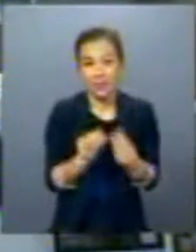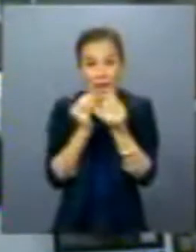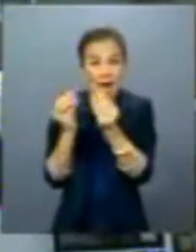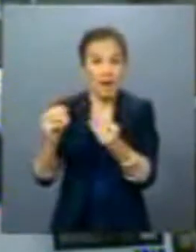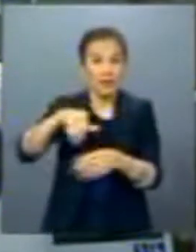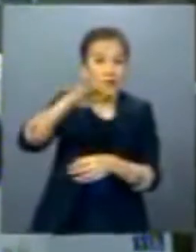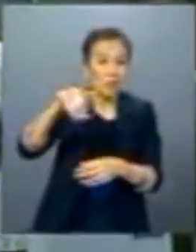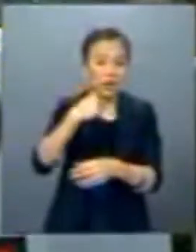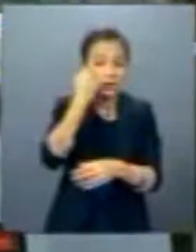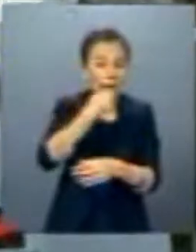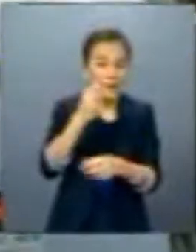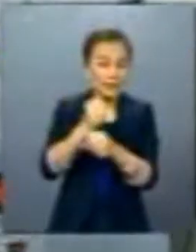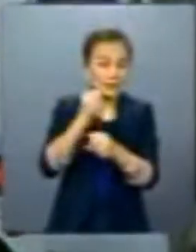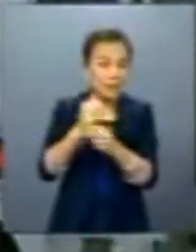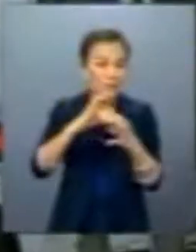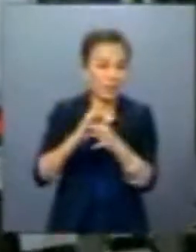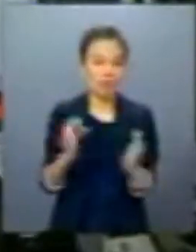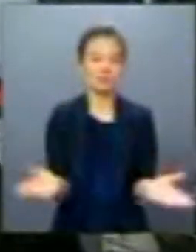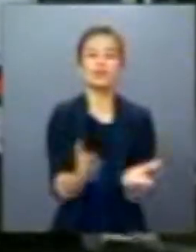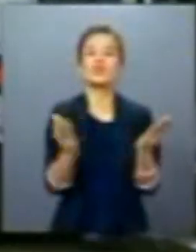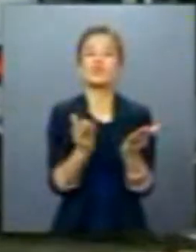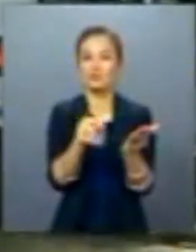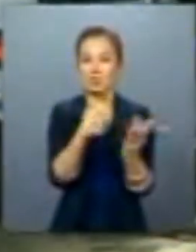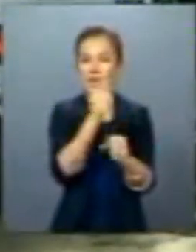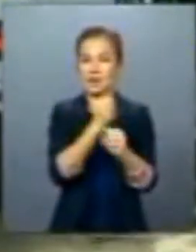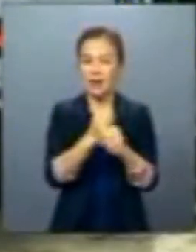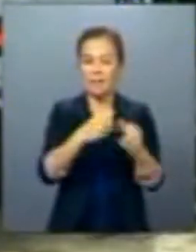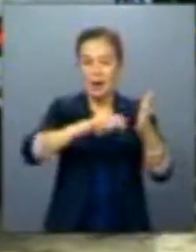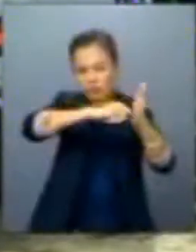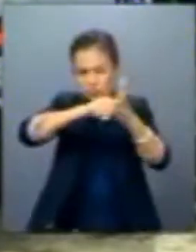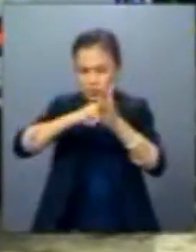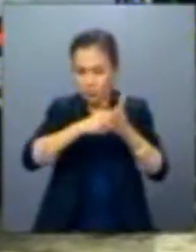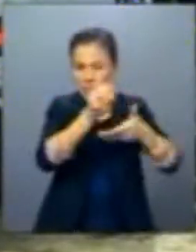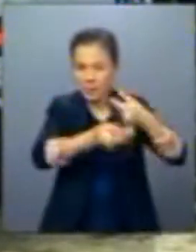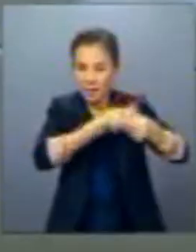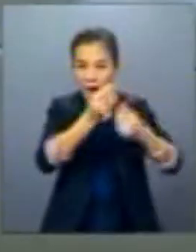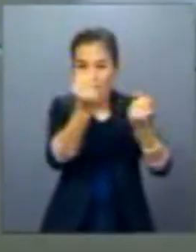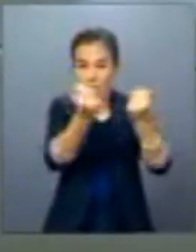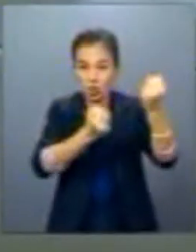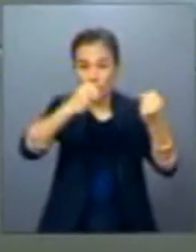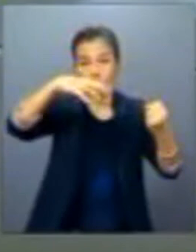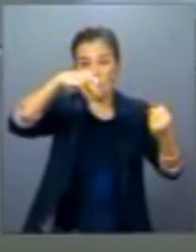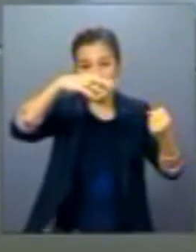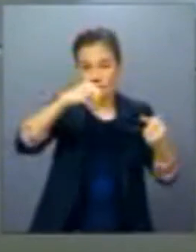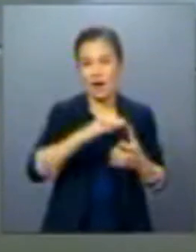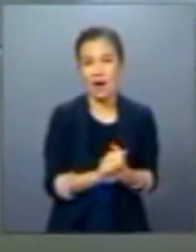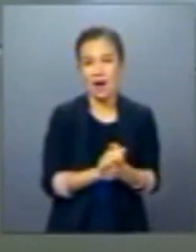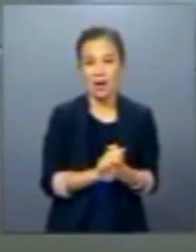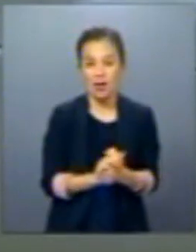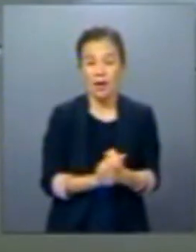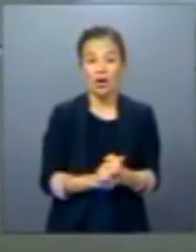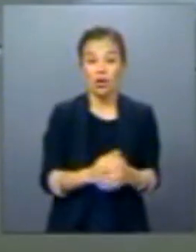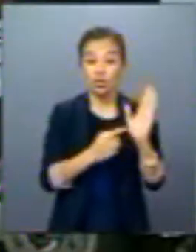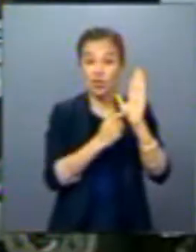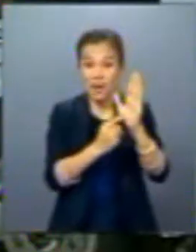ดำเนินมาตรการเพื่อสนับสนุนการผลิตรถยนต์ไฟฟ้าอย่างเช่นการส่งเสริมให้ส่วนราชการรัฐวิสาหกิจซื้อรถยนต์ไฟฟ้